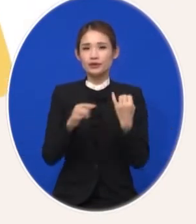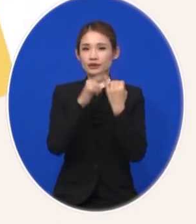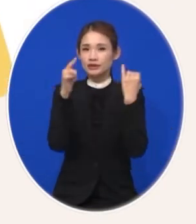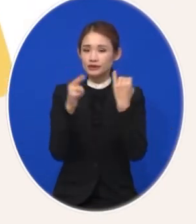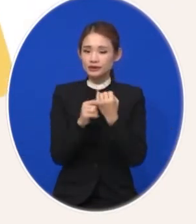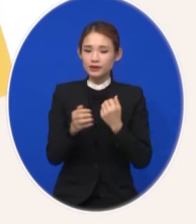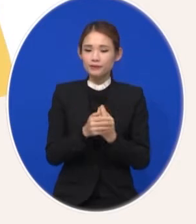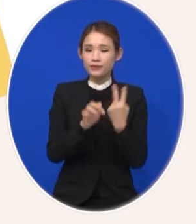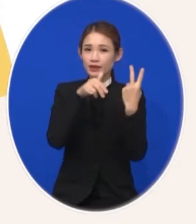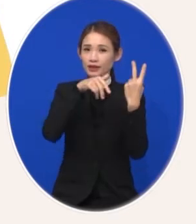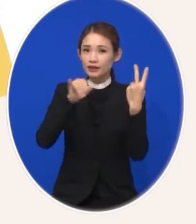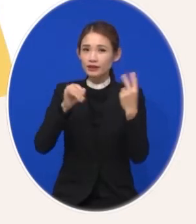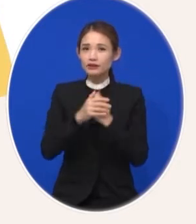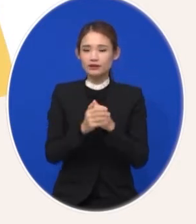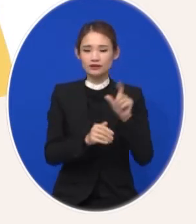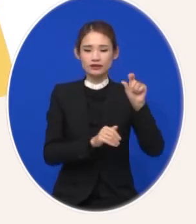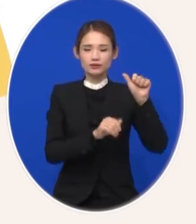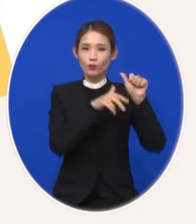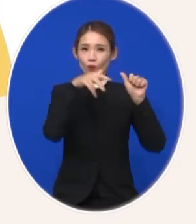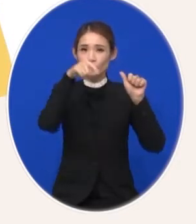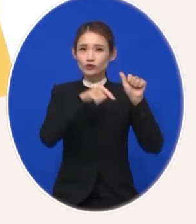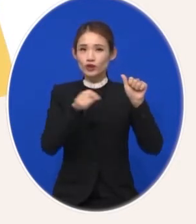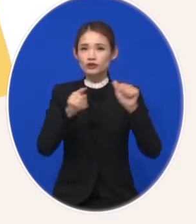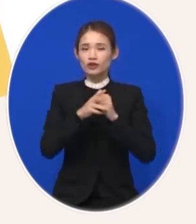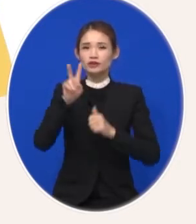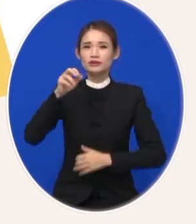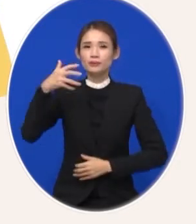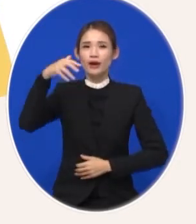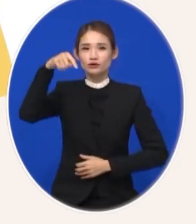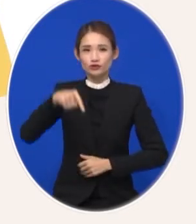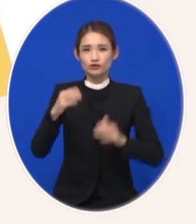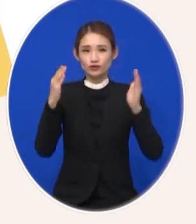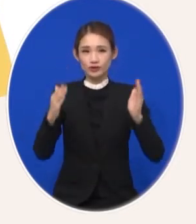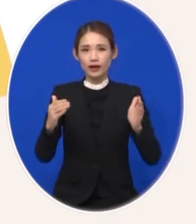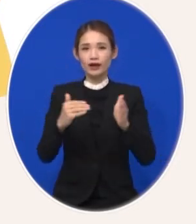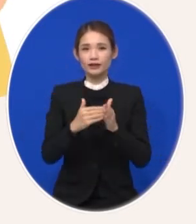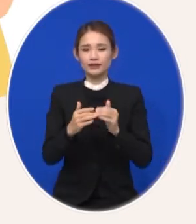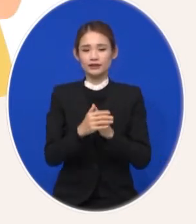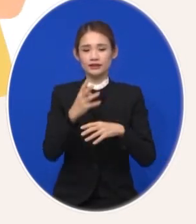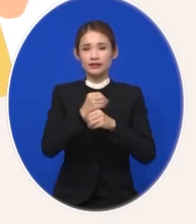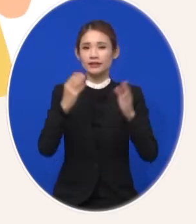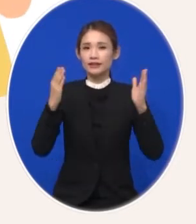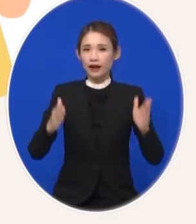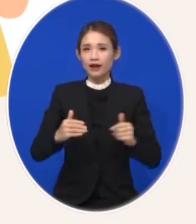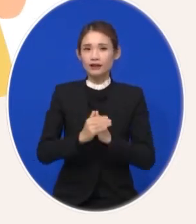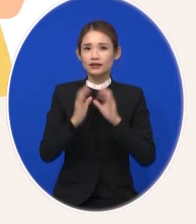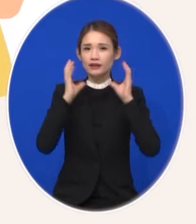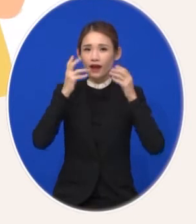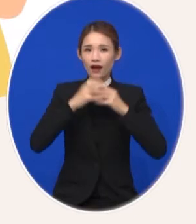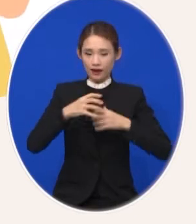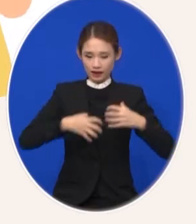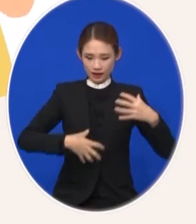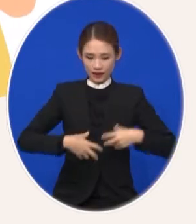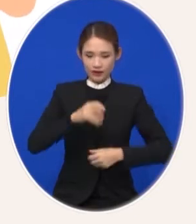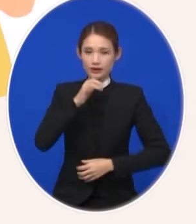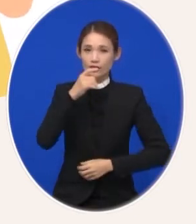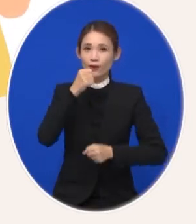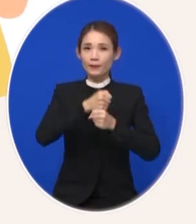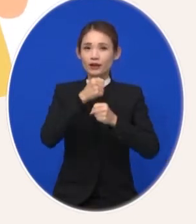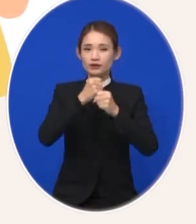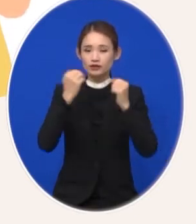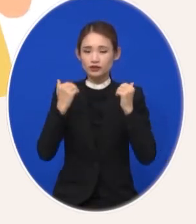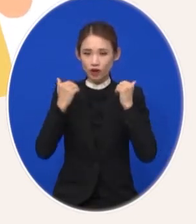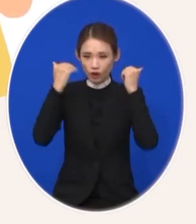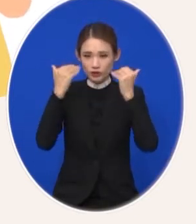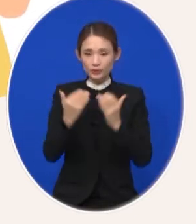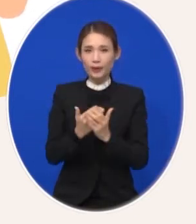임신 2기는 임신 15주부터 임신 28주까지입니다. 이 시기에는 태아의 기관이 형성된 후